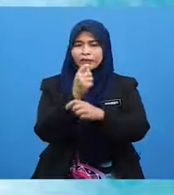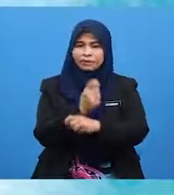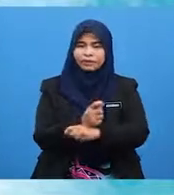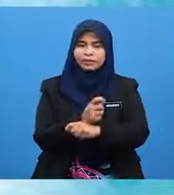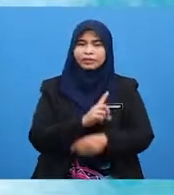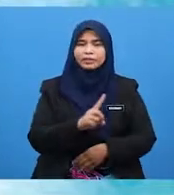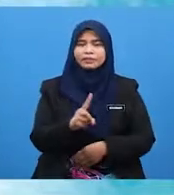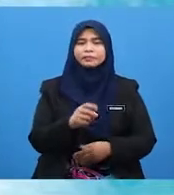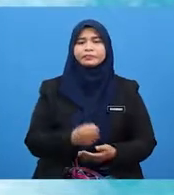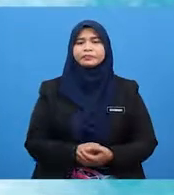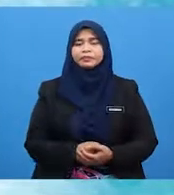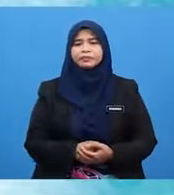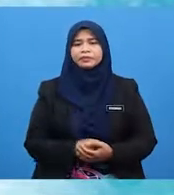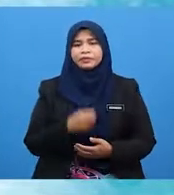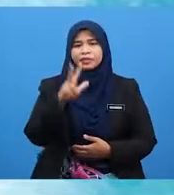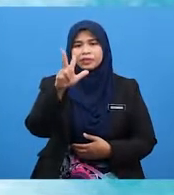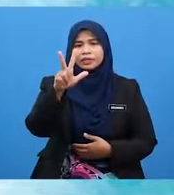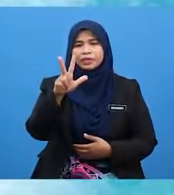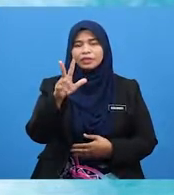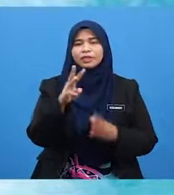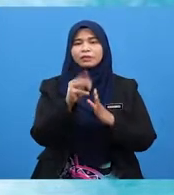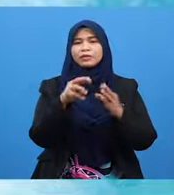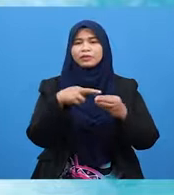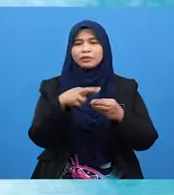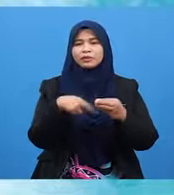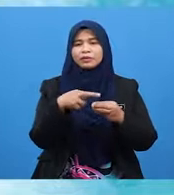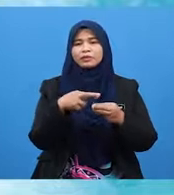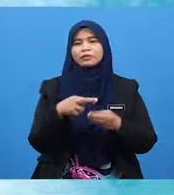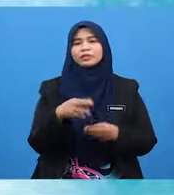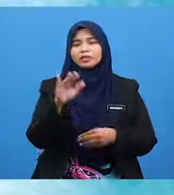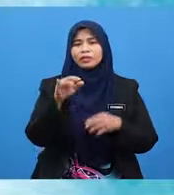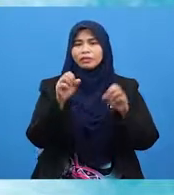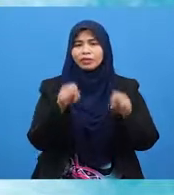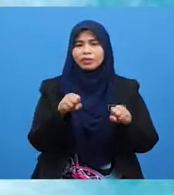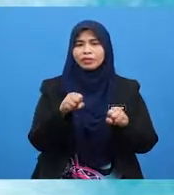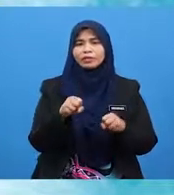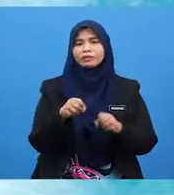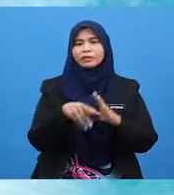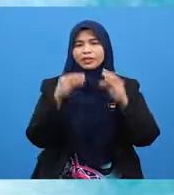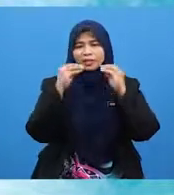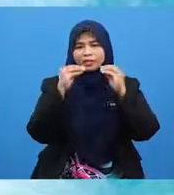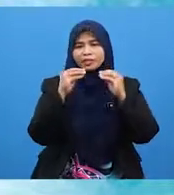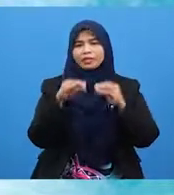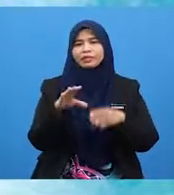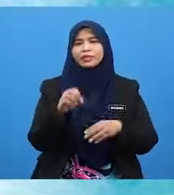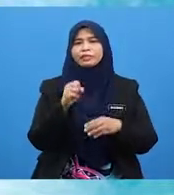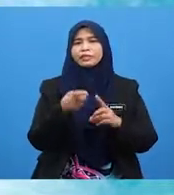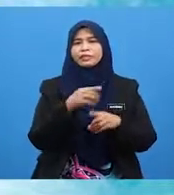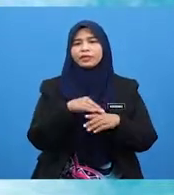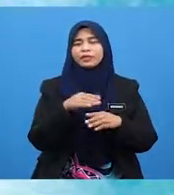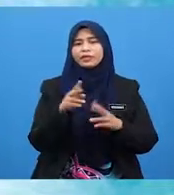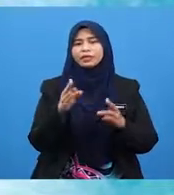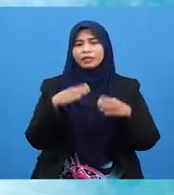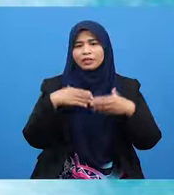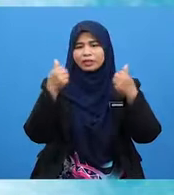Islam. Ketiga, merumus iktibar yang boleh diambil daripada keunggulan tokoh